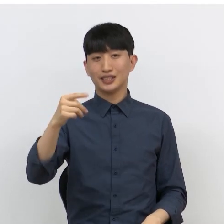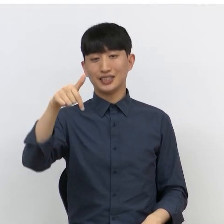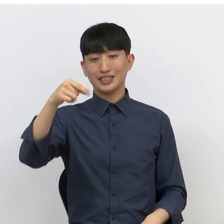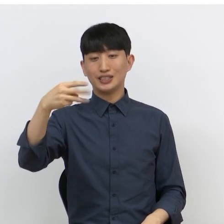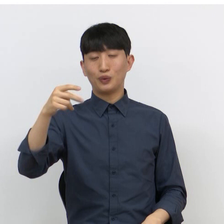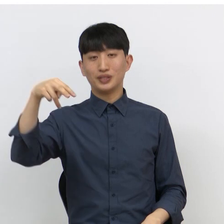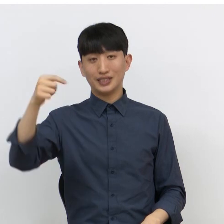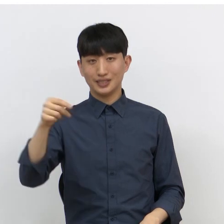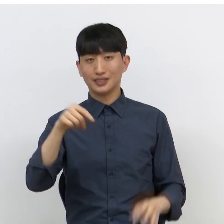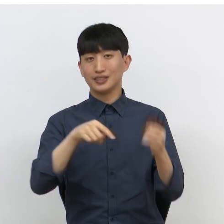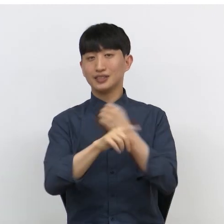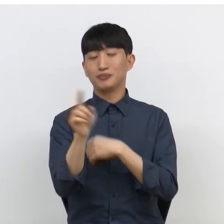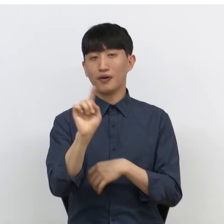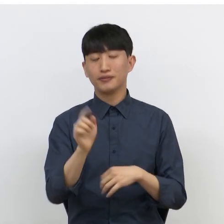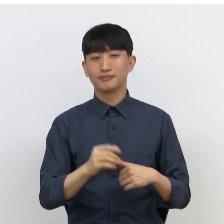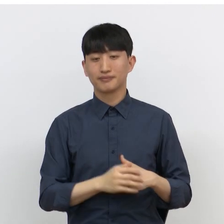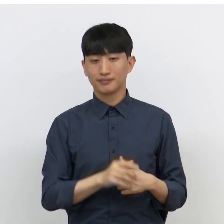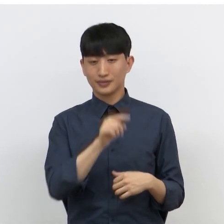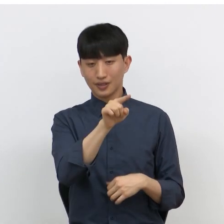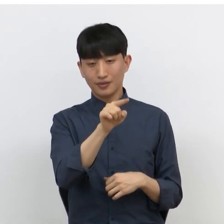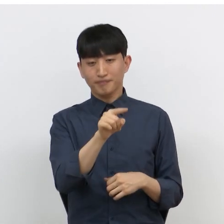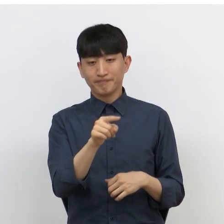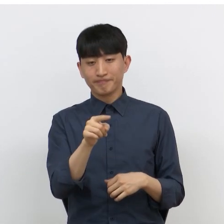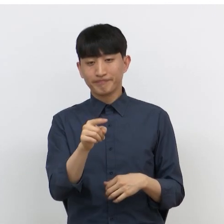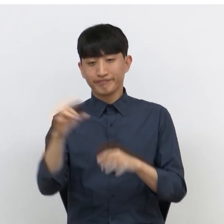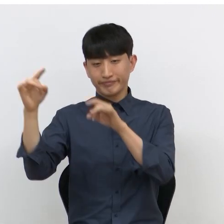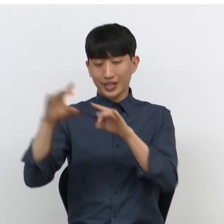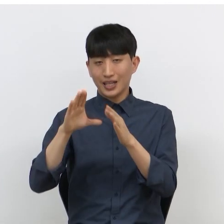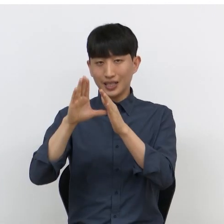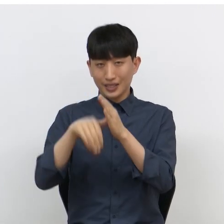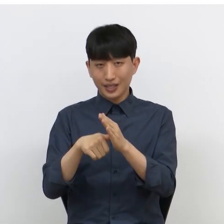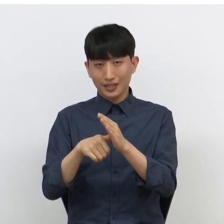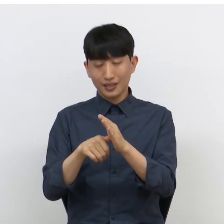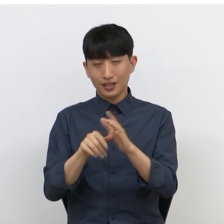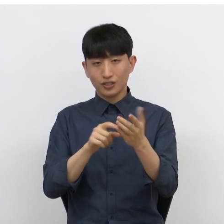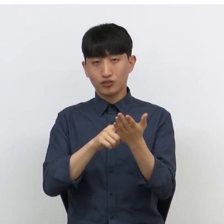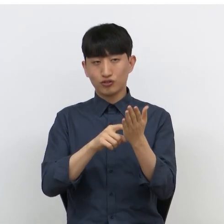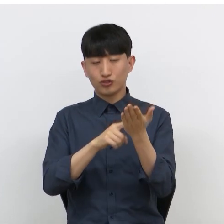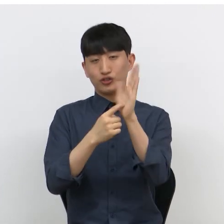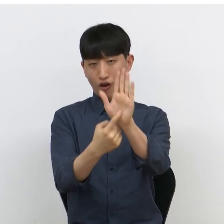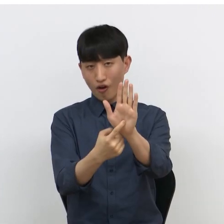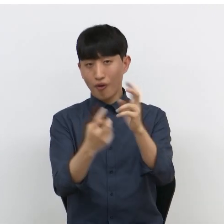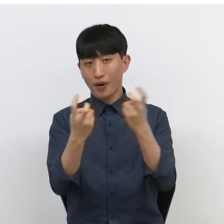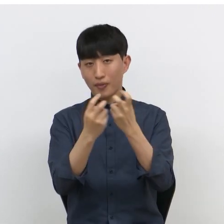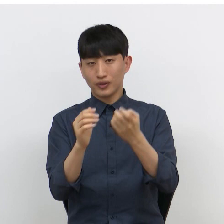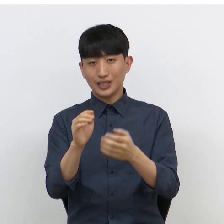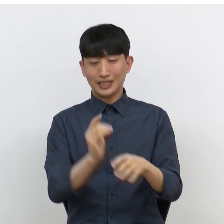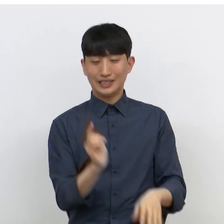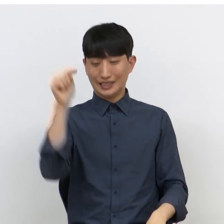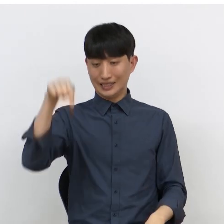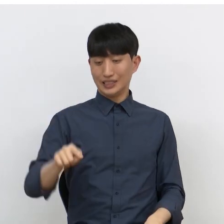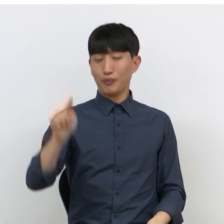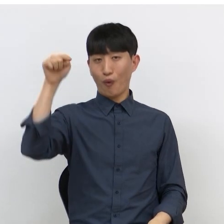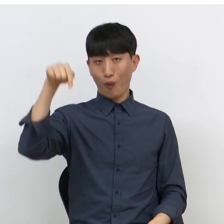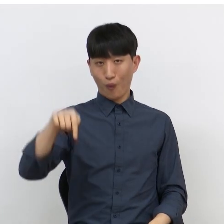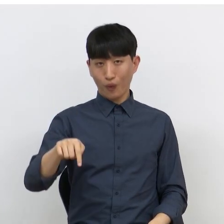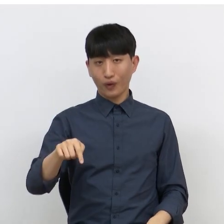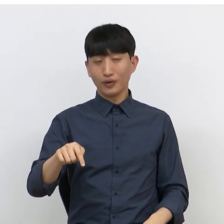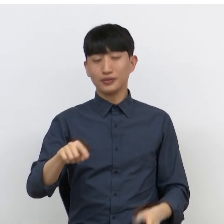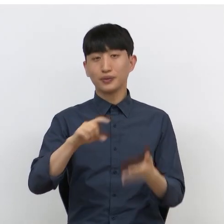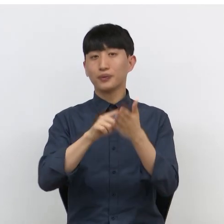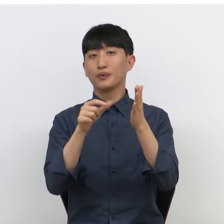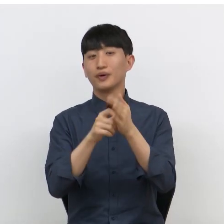사용하는 사람이 있는데 이것은 입력음이 들어왔을 때 출력을 어떻게 해줄 거냐 이걸 증폭 정도를 보여주는 거거든요. 근데